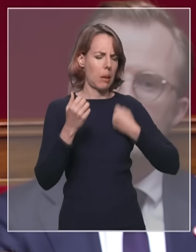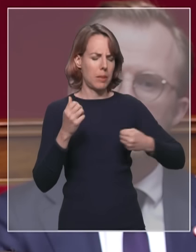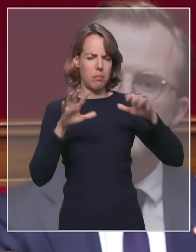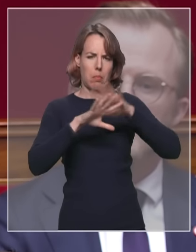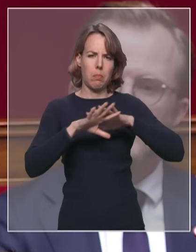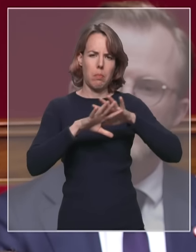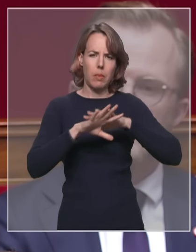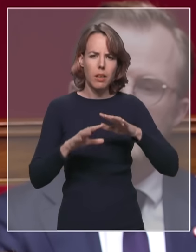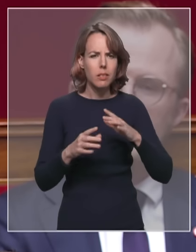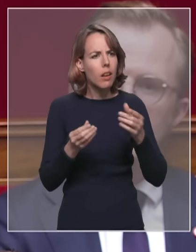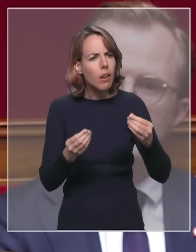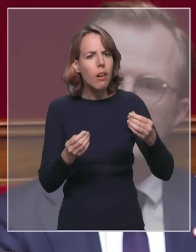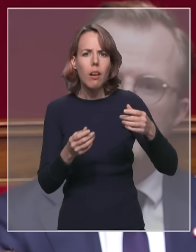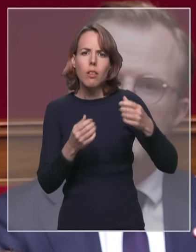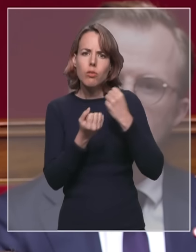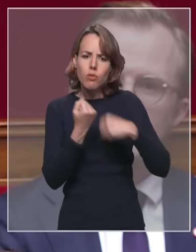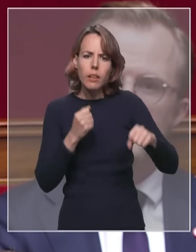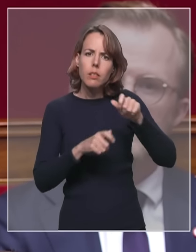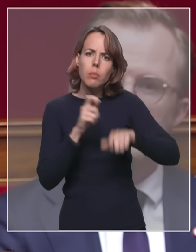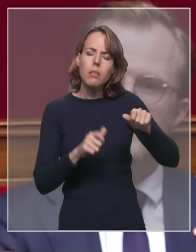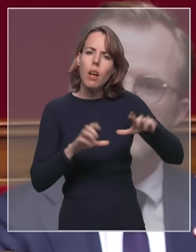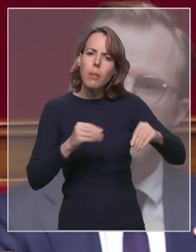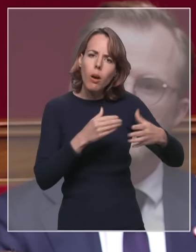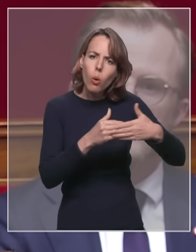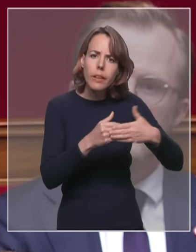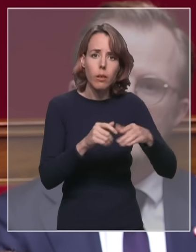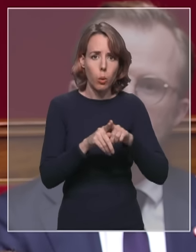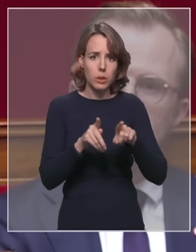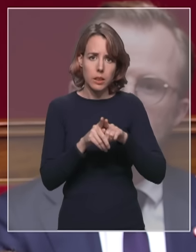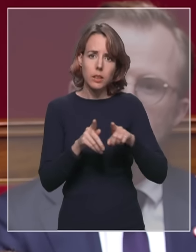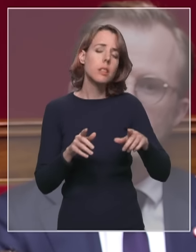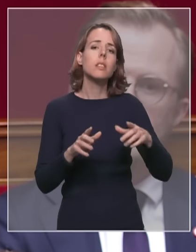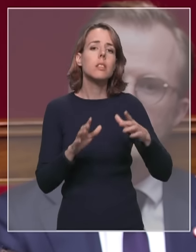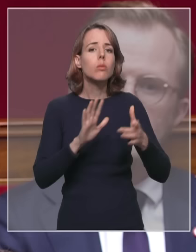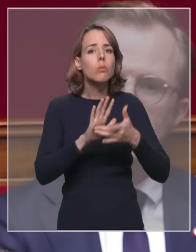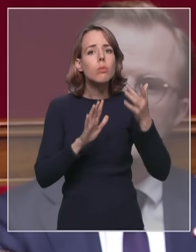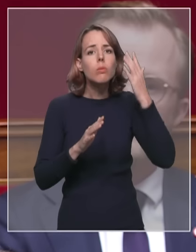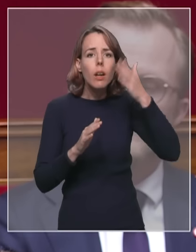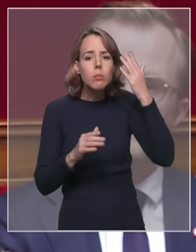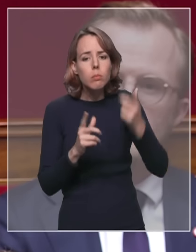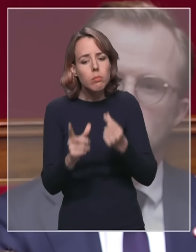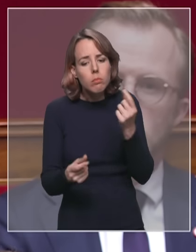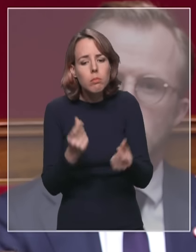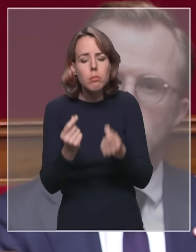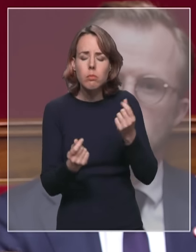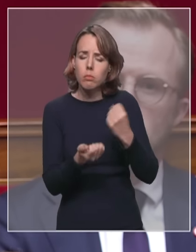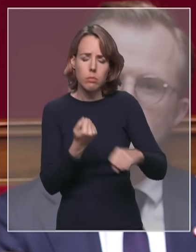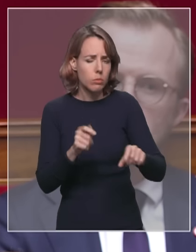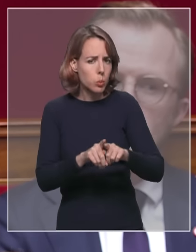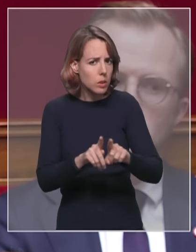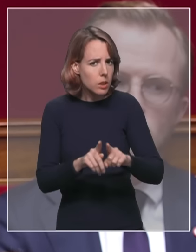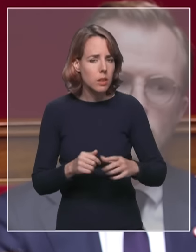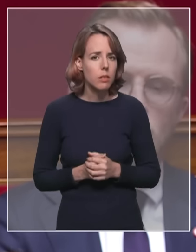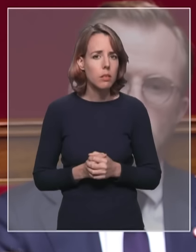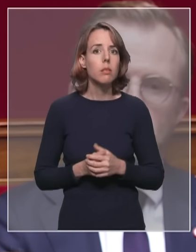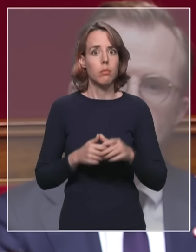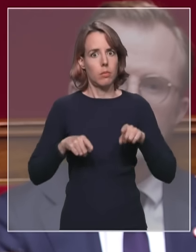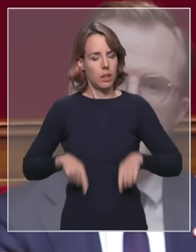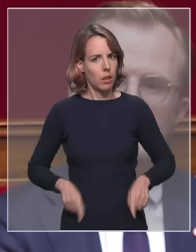l'impact négatif sur la faune sauvage. Pour favoriser l'éolien, l'État offre aux investisseurs